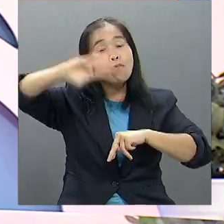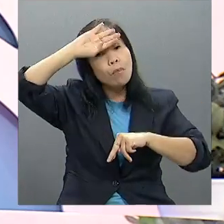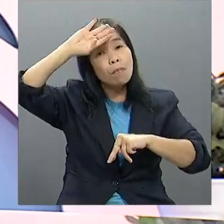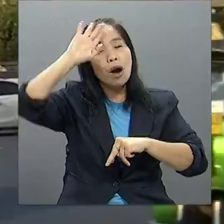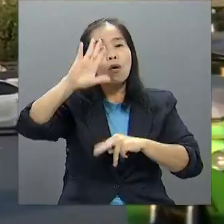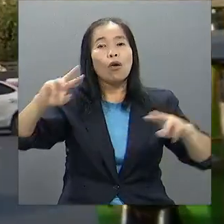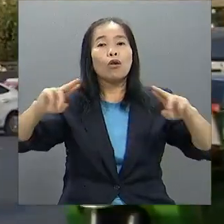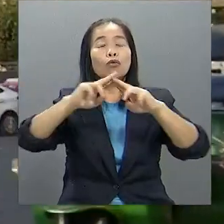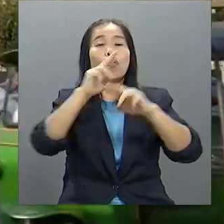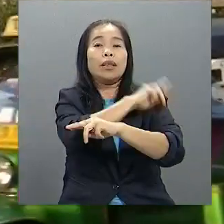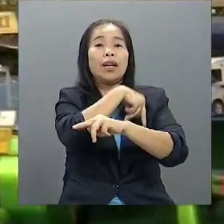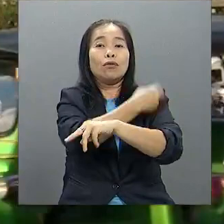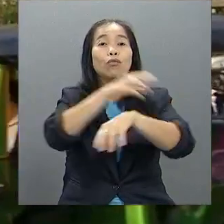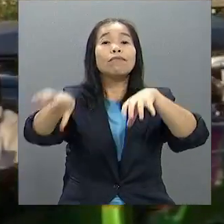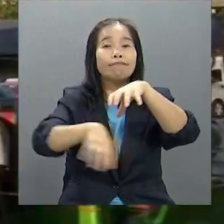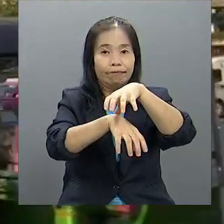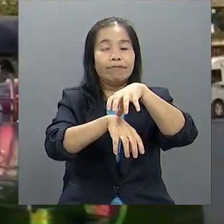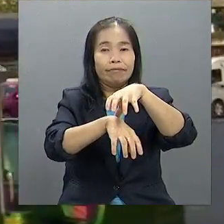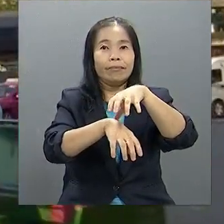ค่ะ